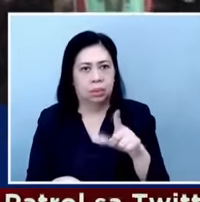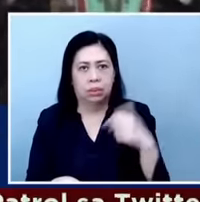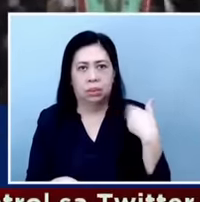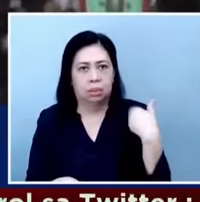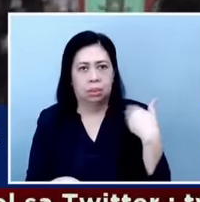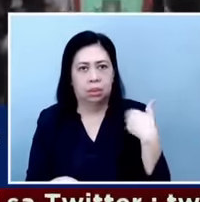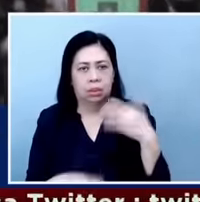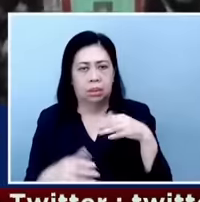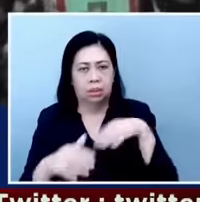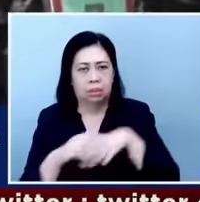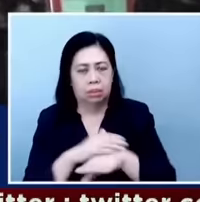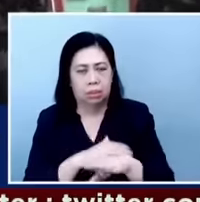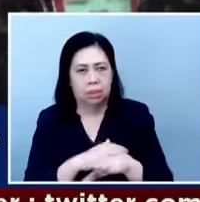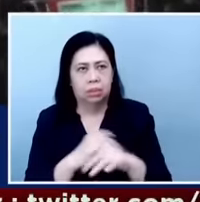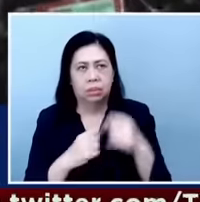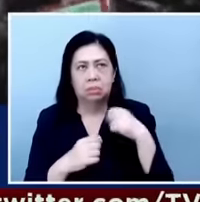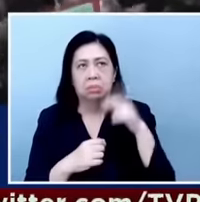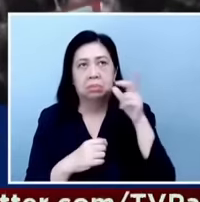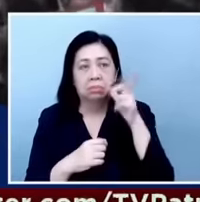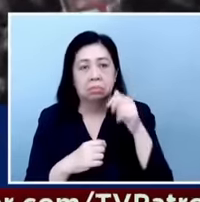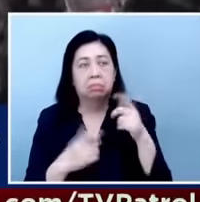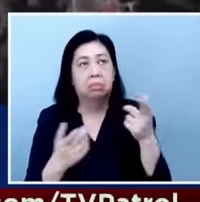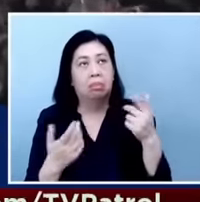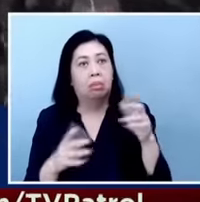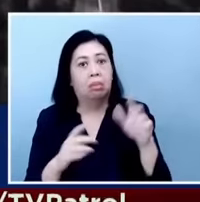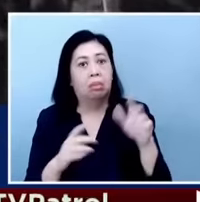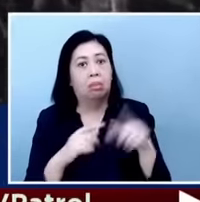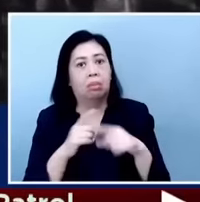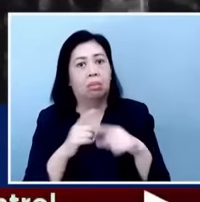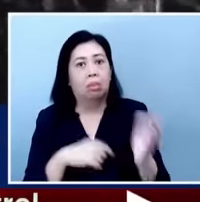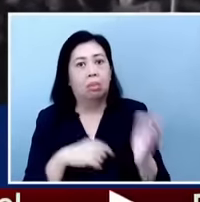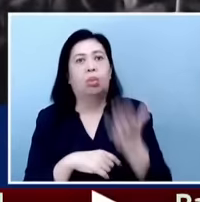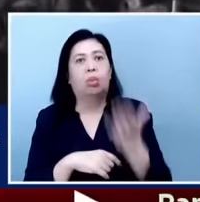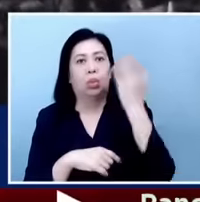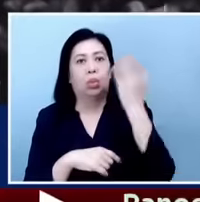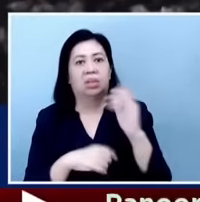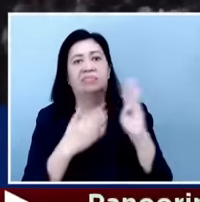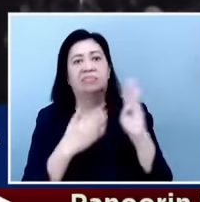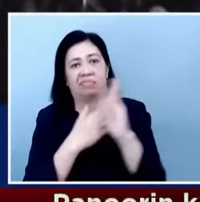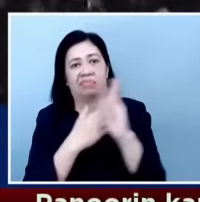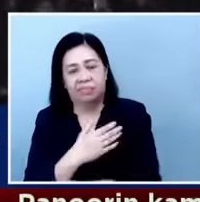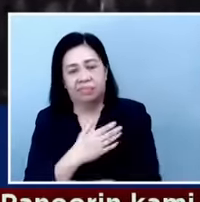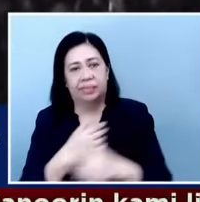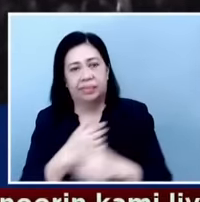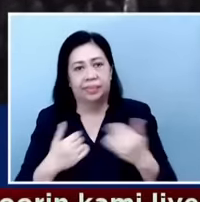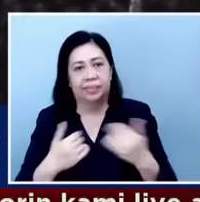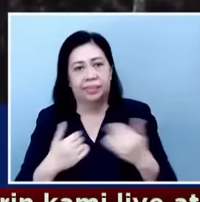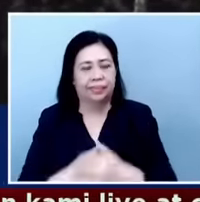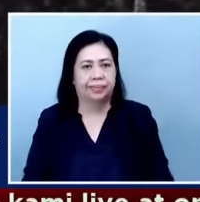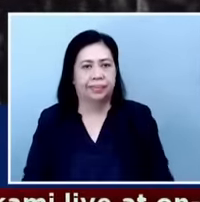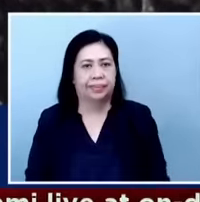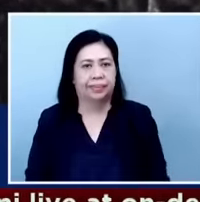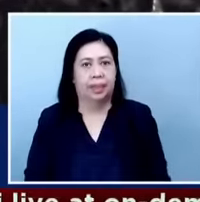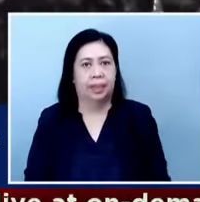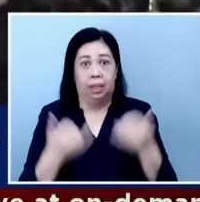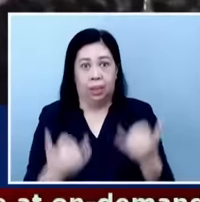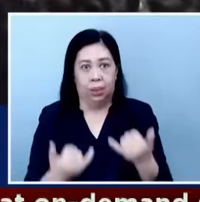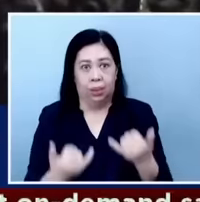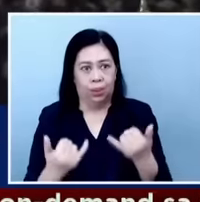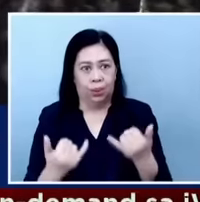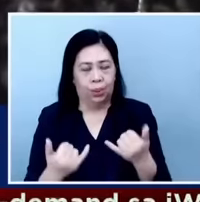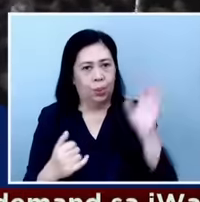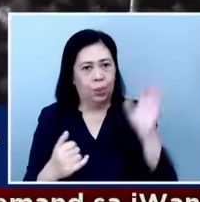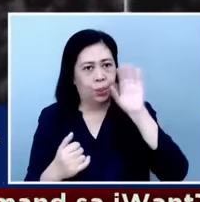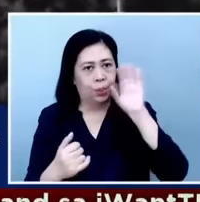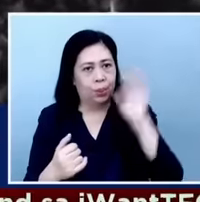nakakapasok at nababalitaan na lang natin na umaga na sila nakapasok sa loob ng simba. Ito po ay hindi pangkaraniwan